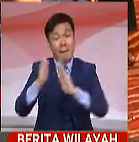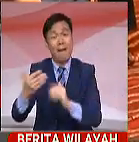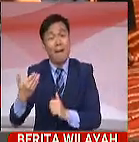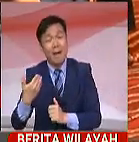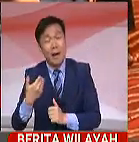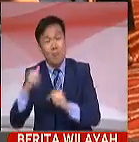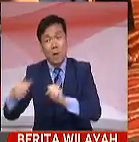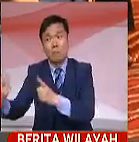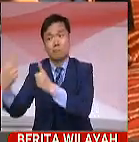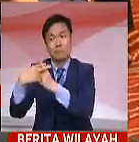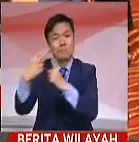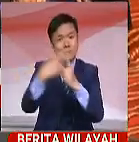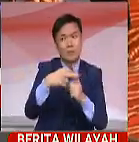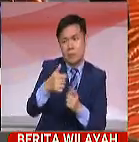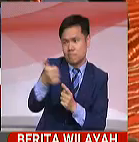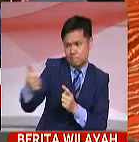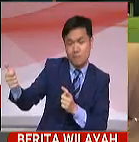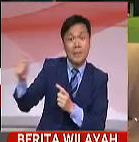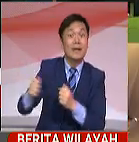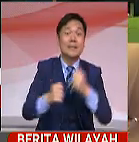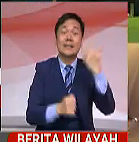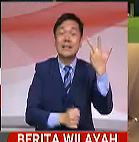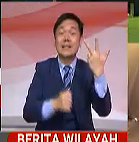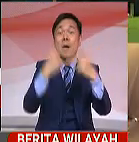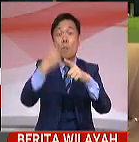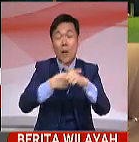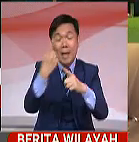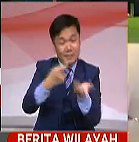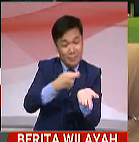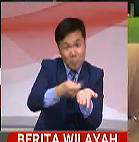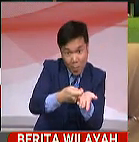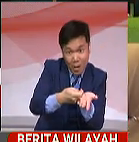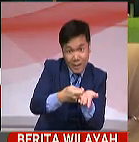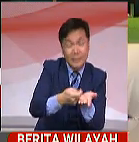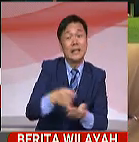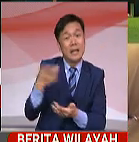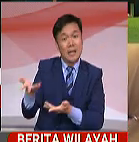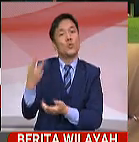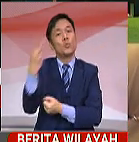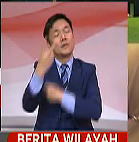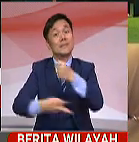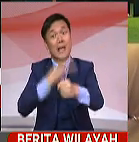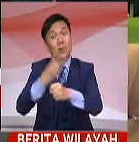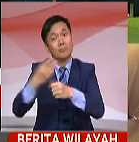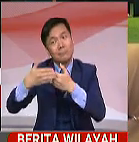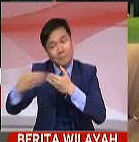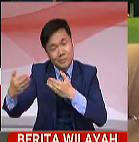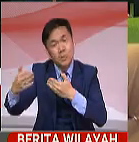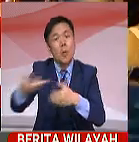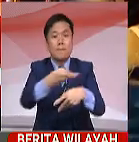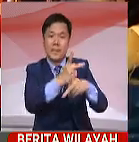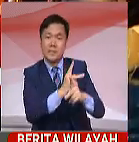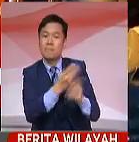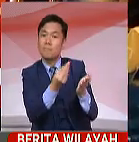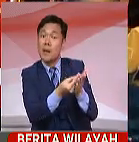oleh pemohon yang layak dalam tempoh 3 bulan secara sewaan. Pemohon diberi tempoh 2 tahun untuk membuat permohonan pinjaman